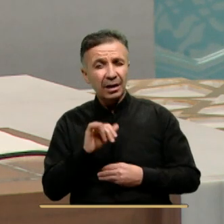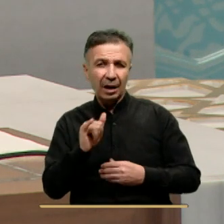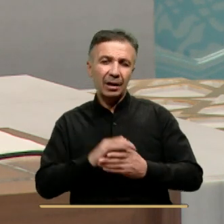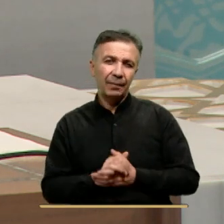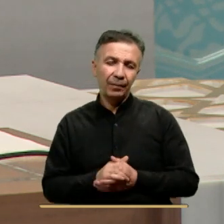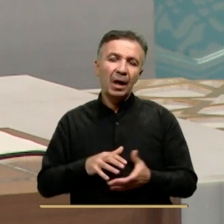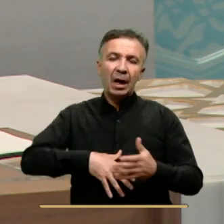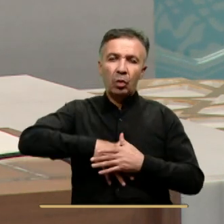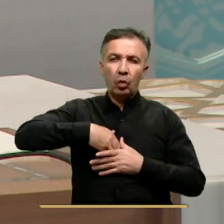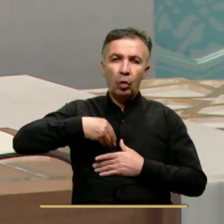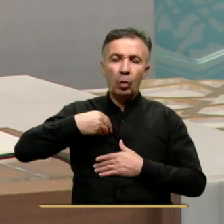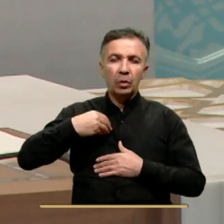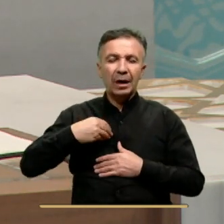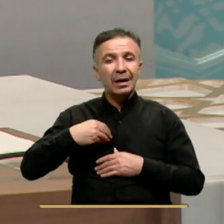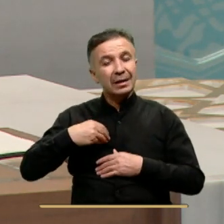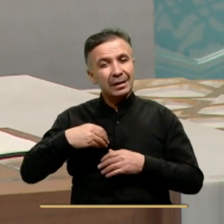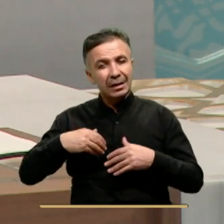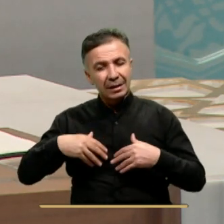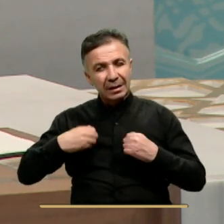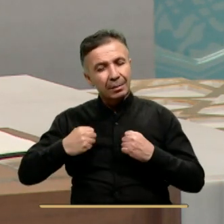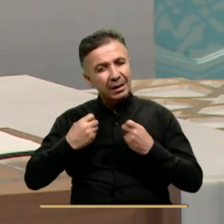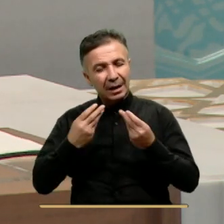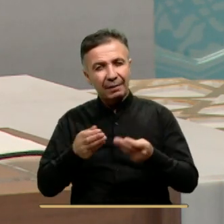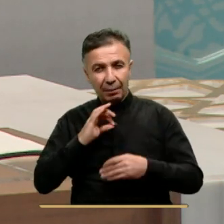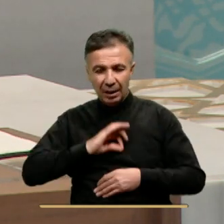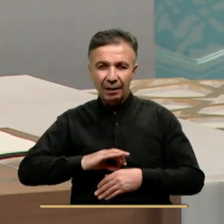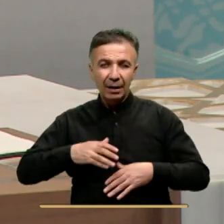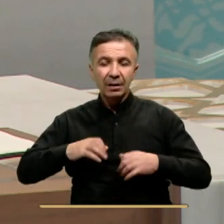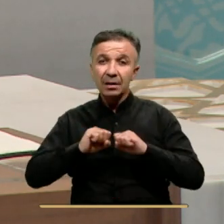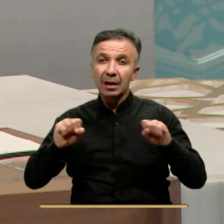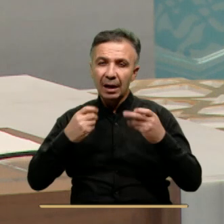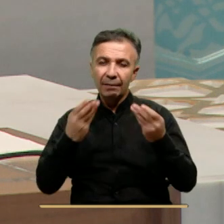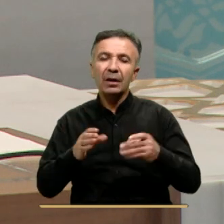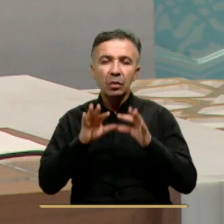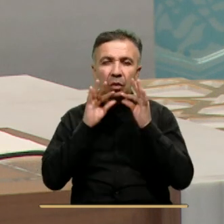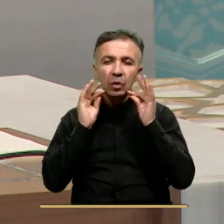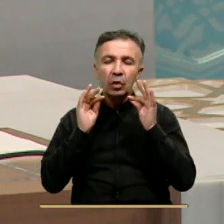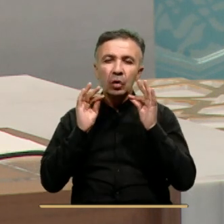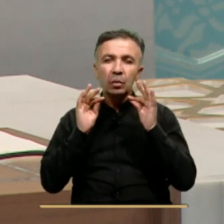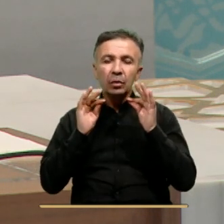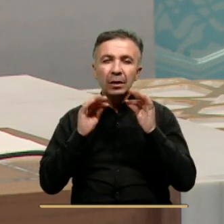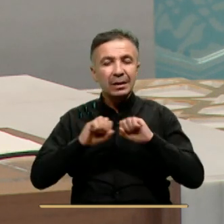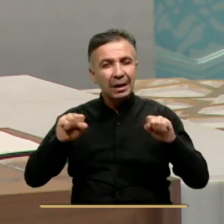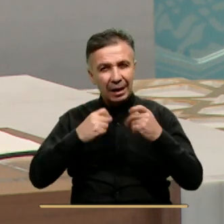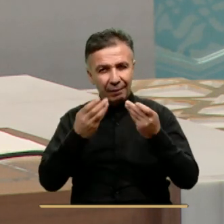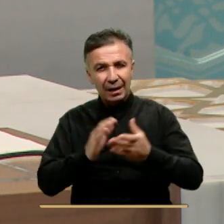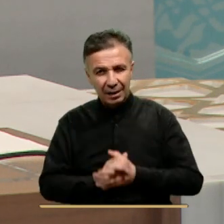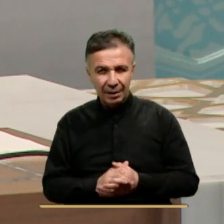sağlığımıza zarar verir manevi sağlığımıza zarar verir huzurumuzu alır